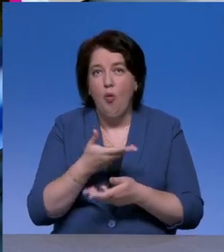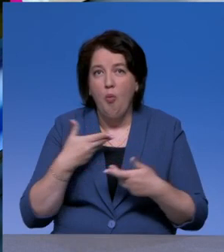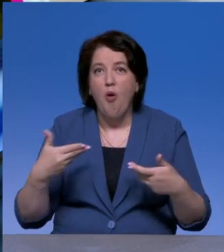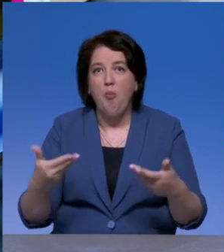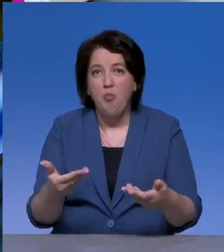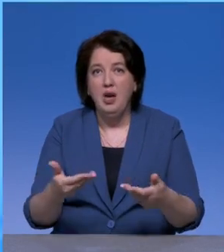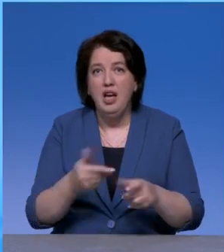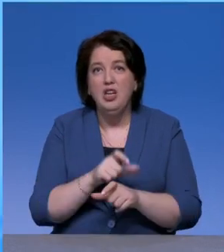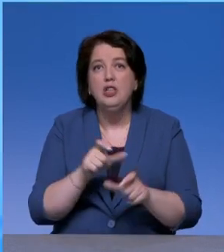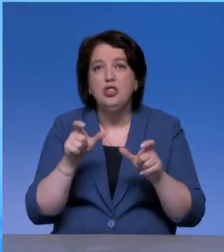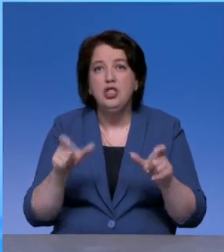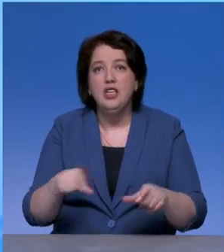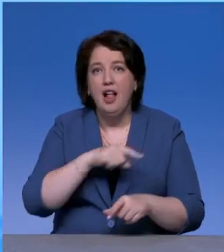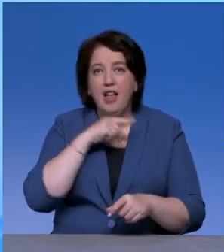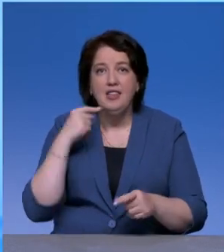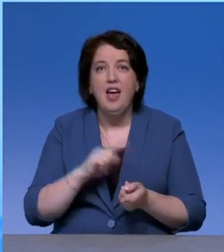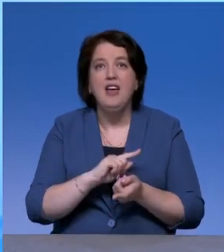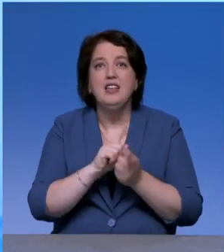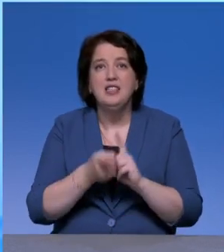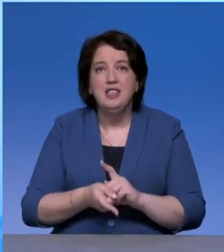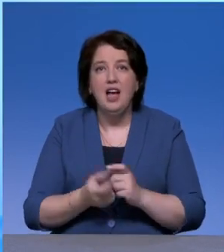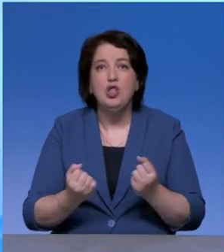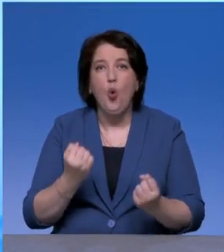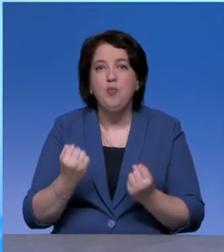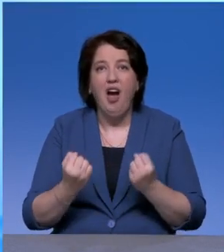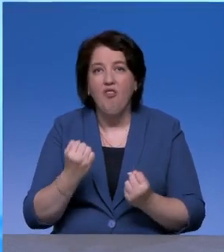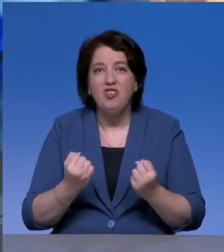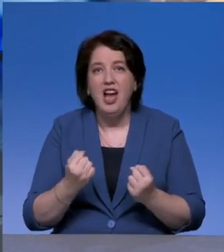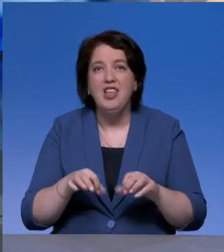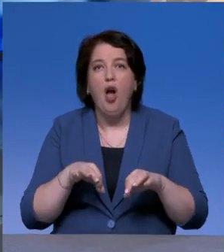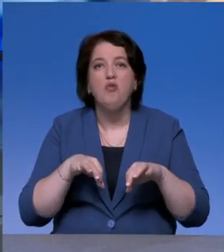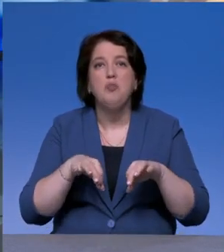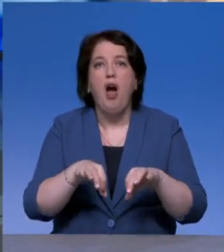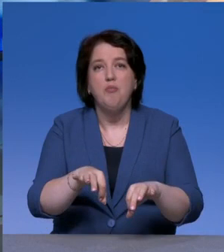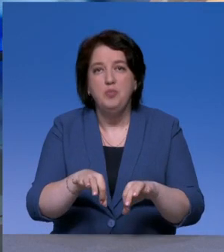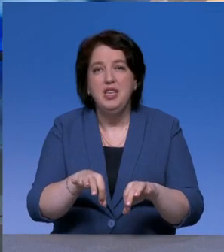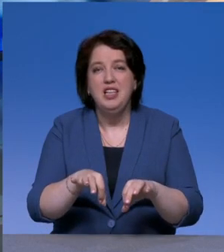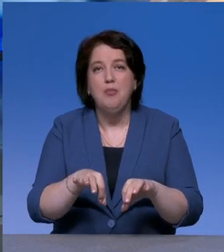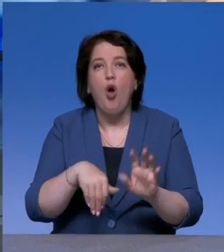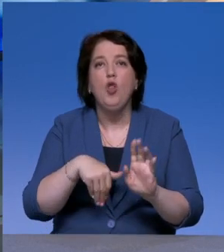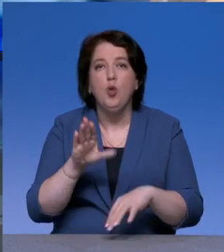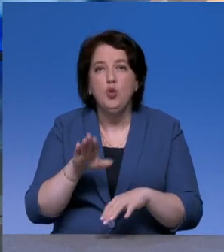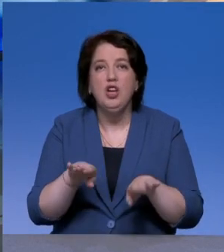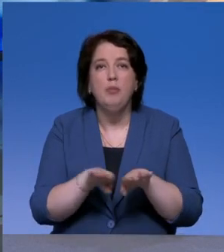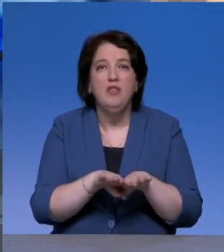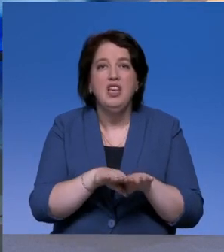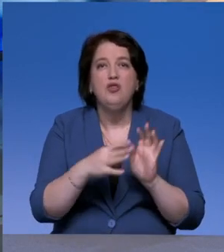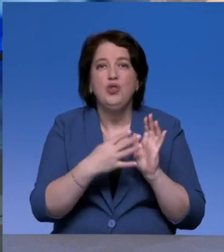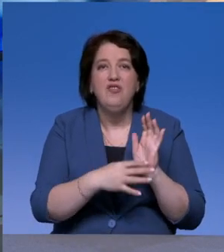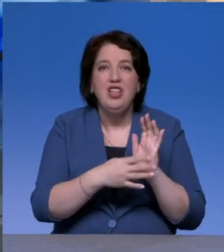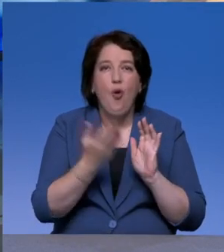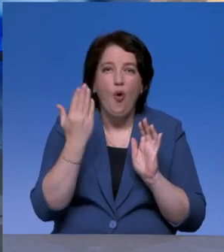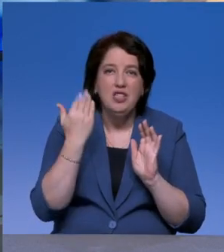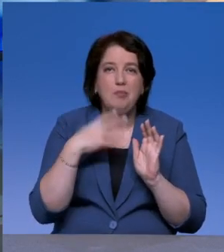стали управлять автомобилем гораздо спокойнее, гораздо лучше по сравнению с 90-ми, 2000-ми годами и